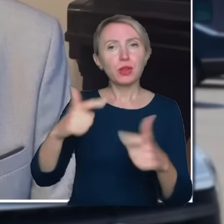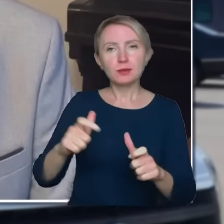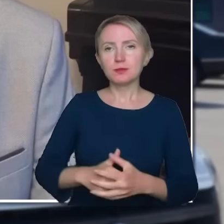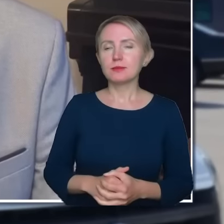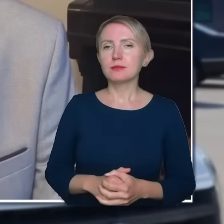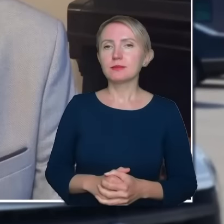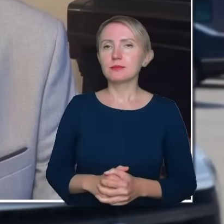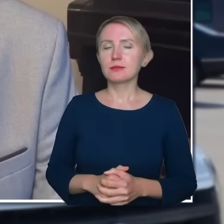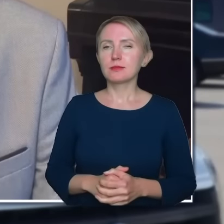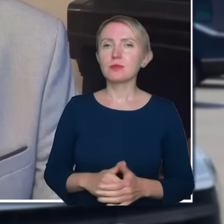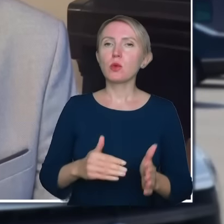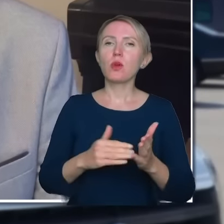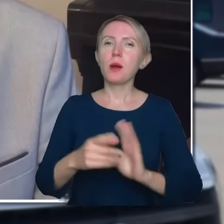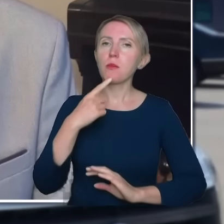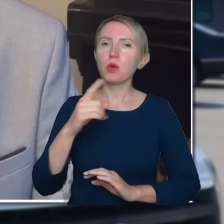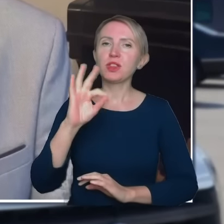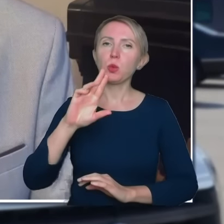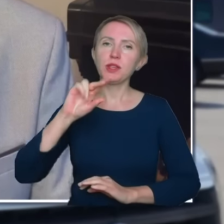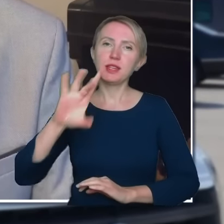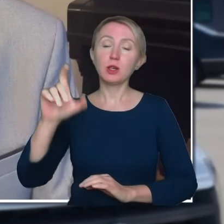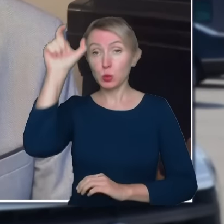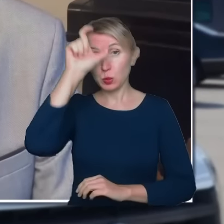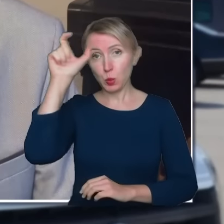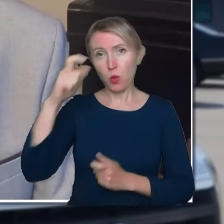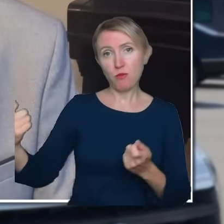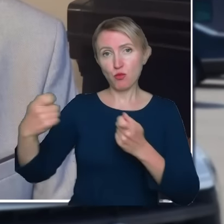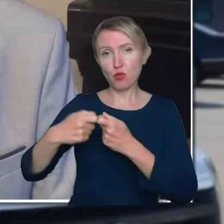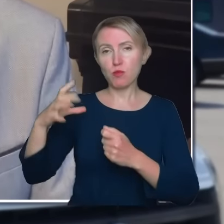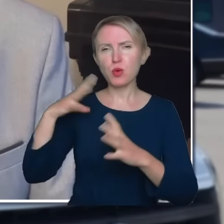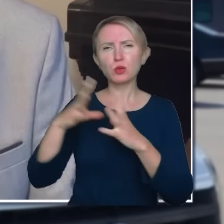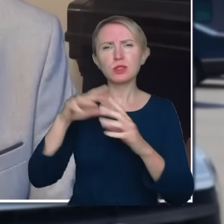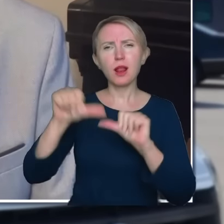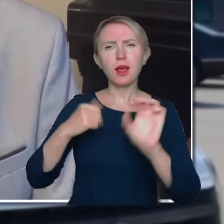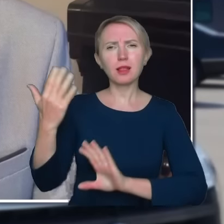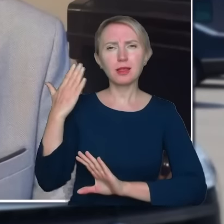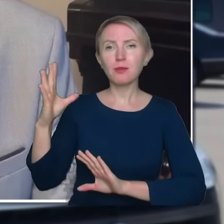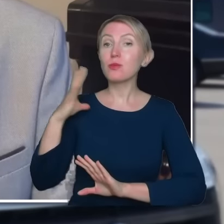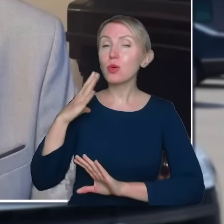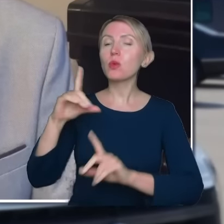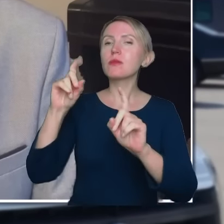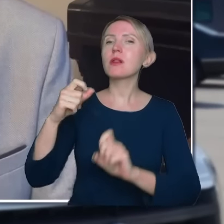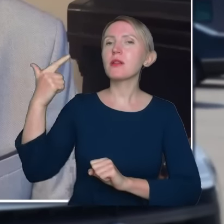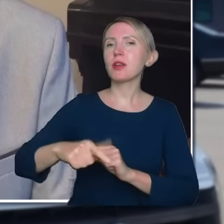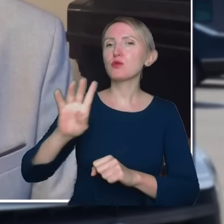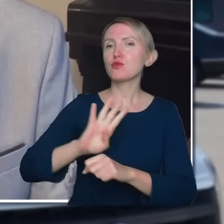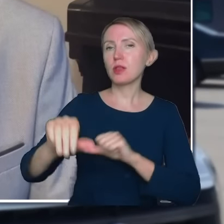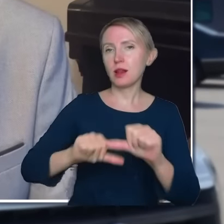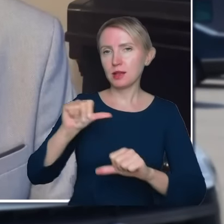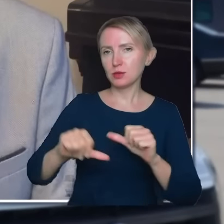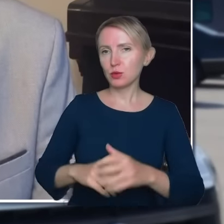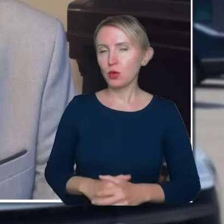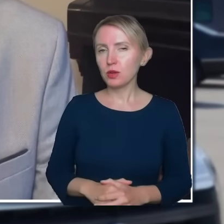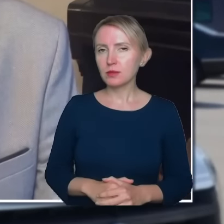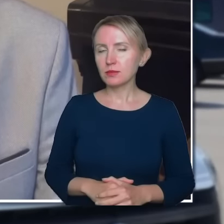trzeba powiedzieć, że w tym twinningu tureckim, który odbywał się 10 lat temu, rozpoczął się w 2014 roku,